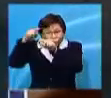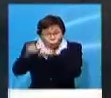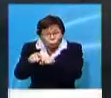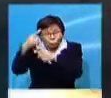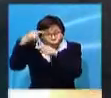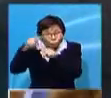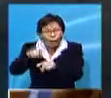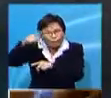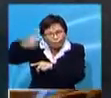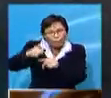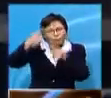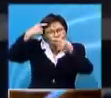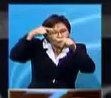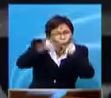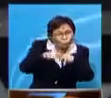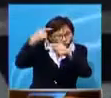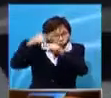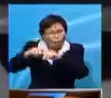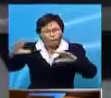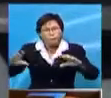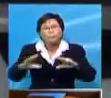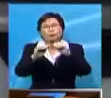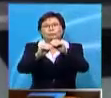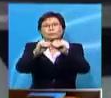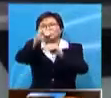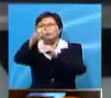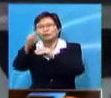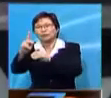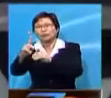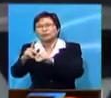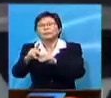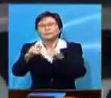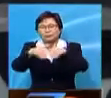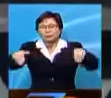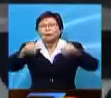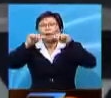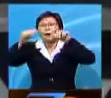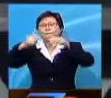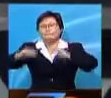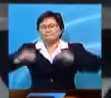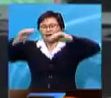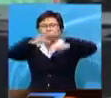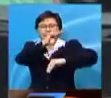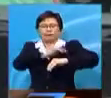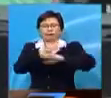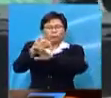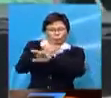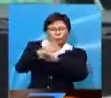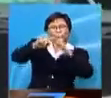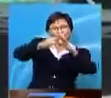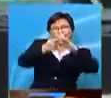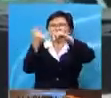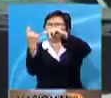dicapai perlu dipersetujui mesyuarat jawatankuasa sempadan UMN peringkat menteri sebelum dilaksanakan.